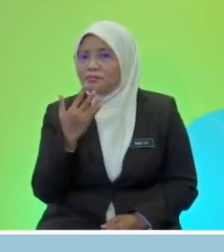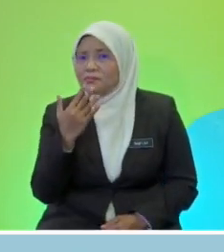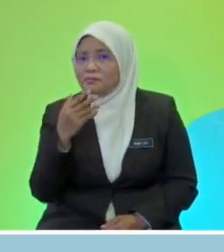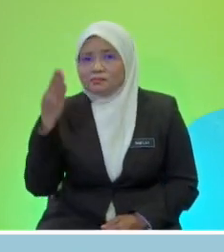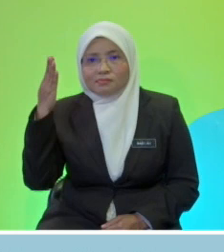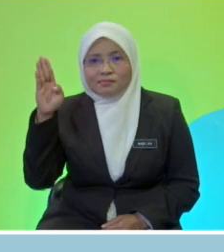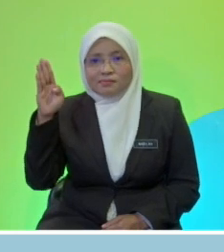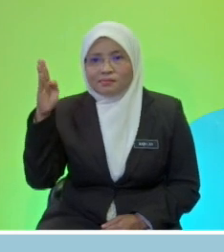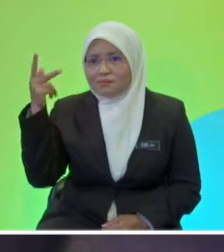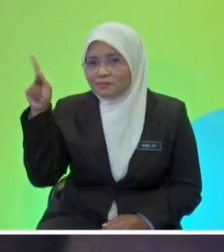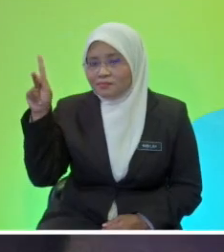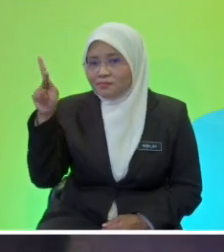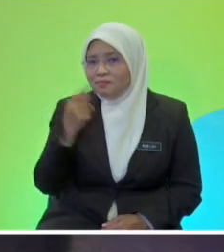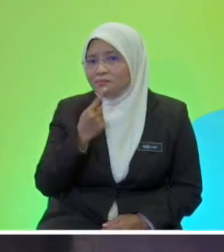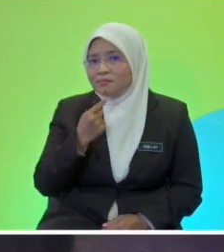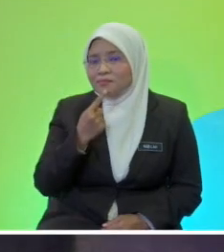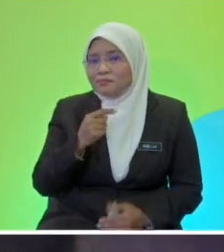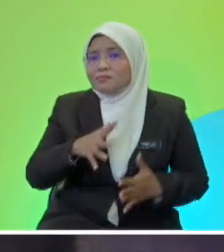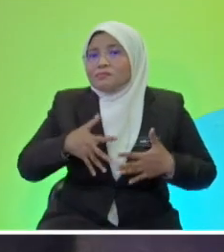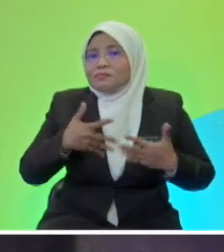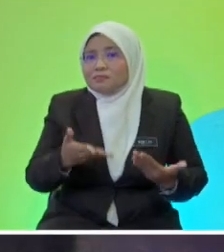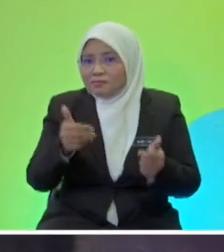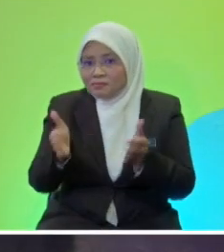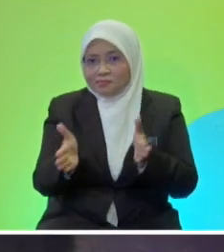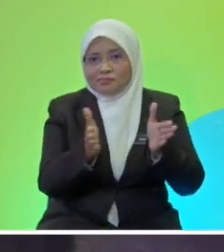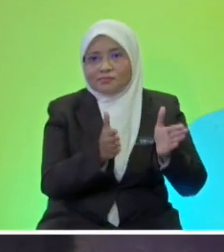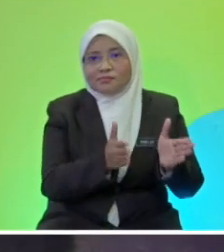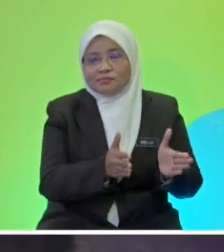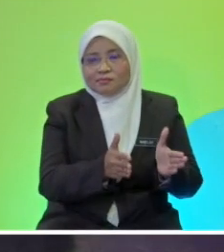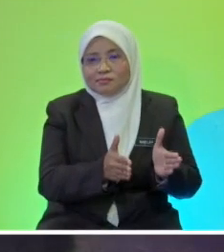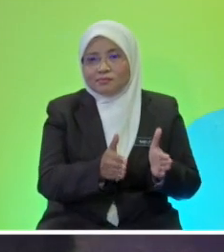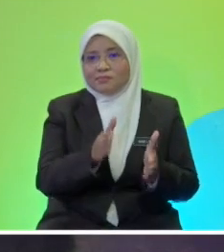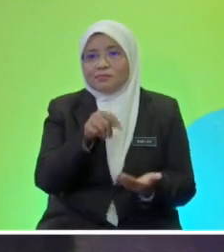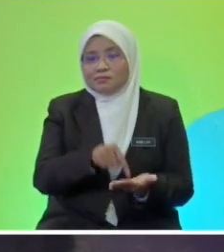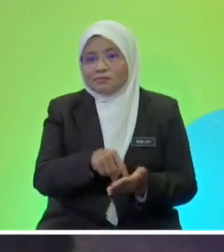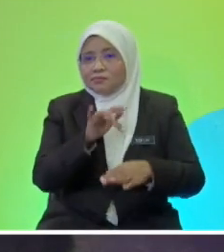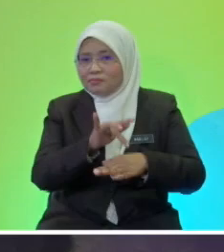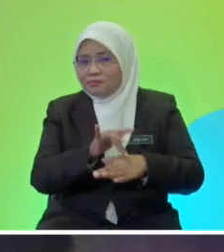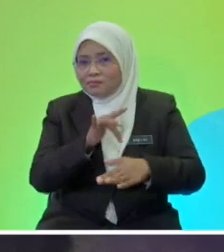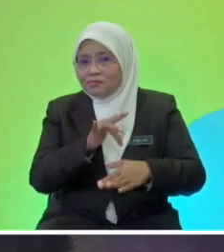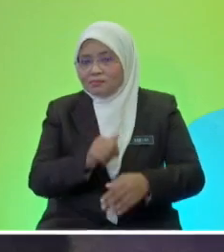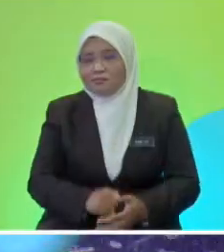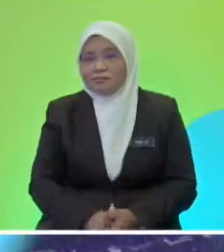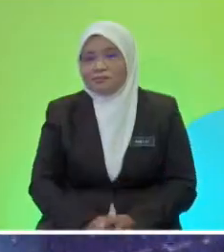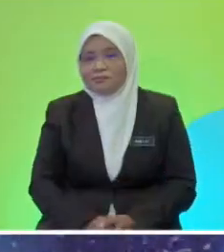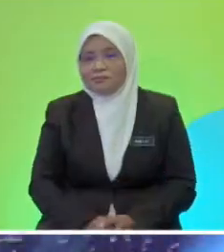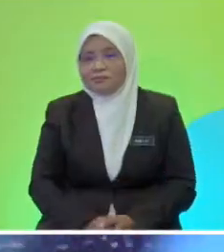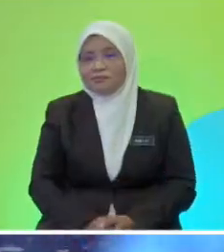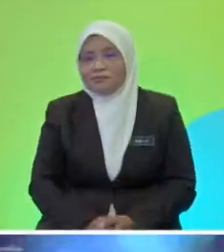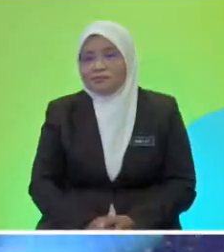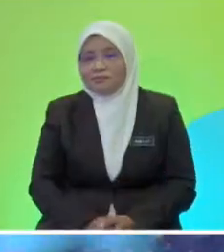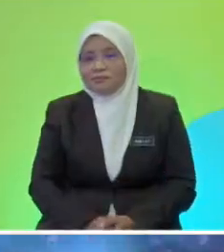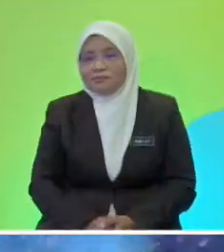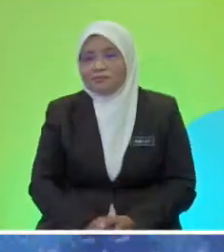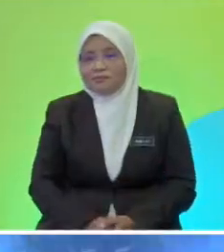kuning warna merah bagaimana dia tersusun nah ini kita Panggil sebagai satu yang membawa penyakit